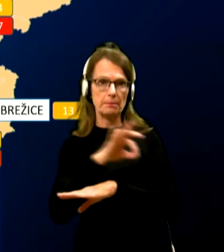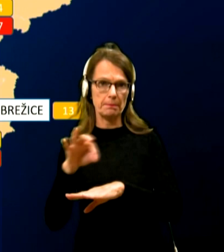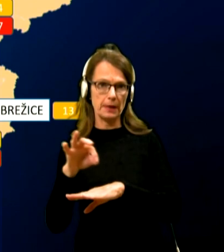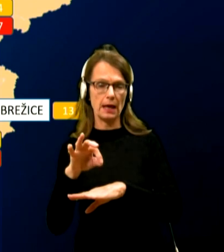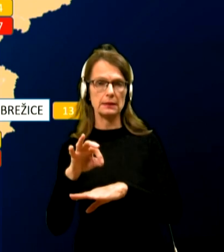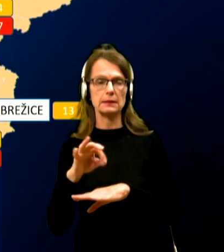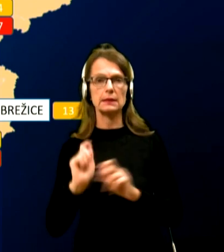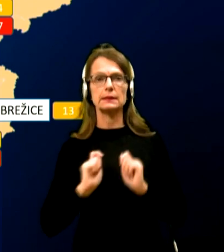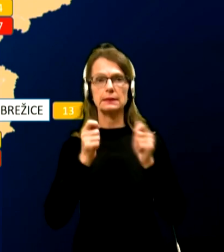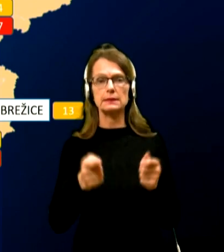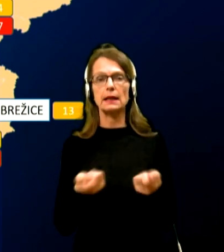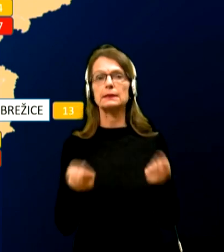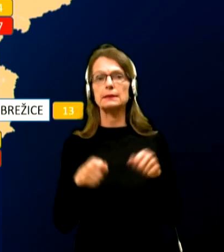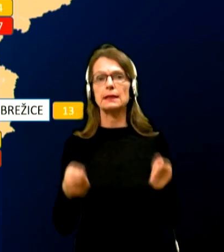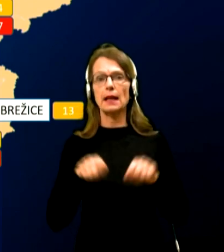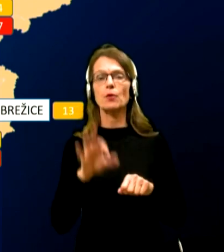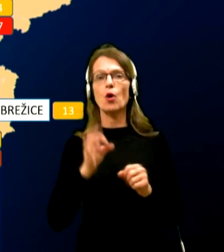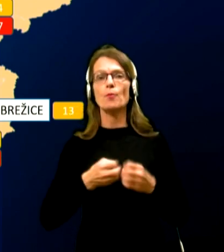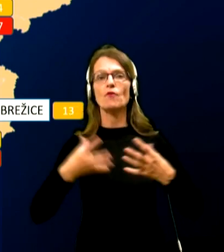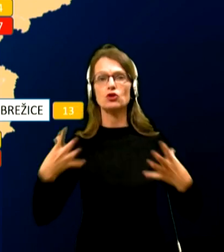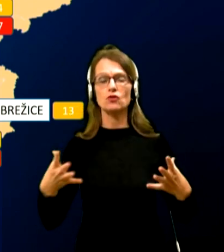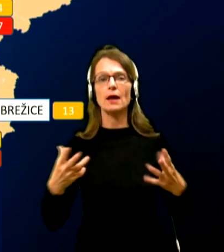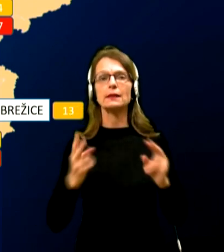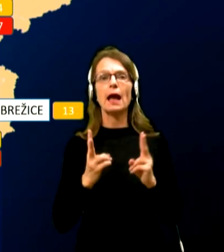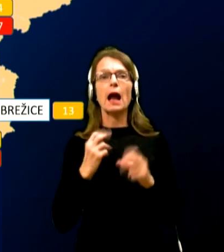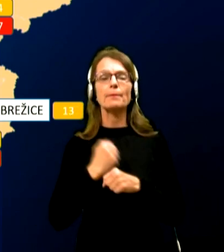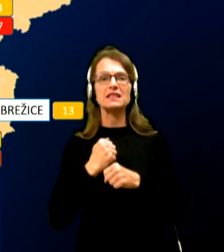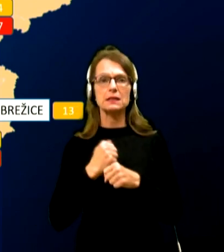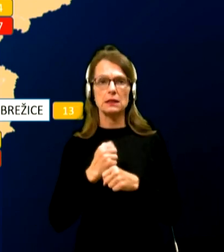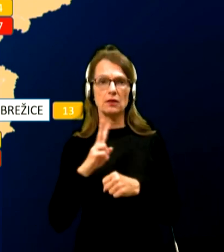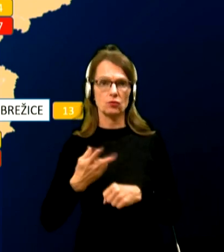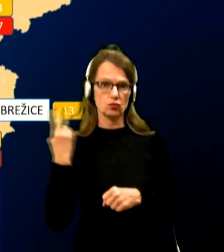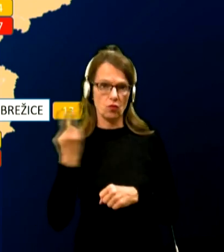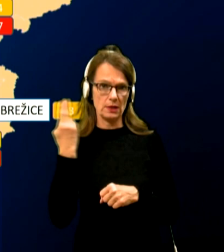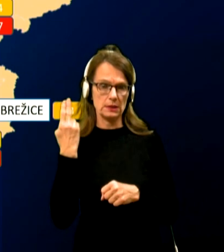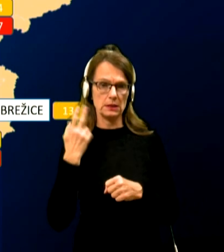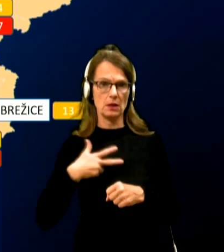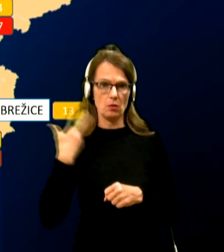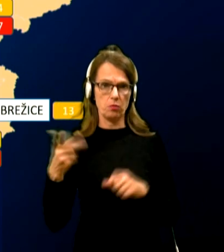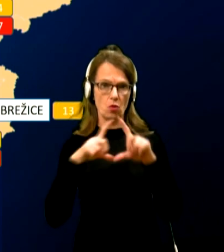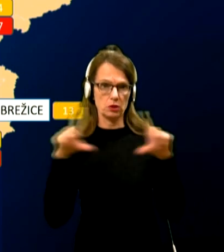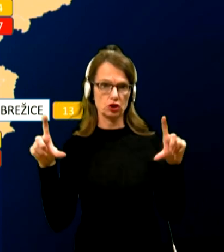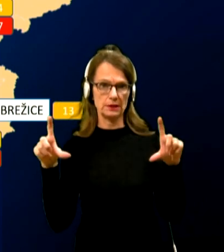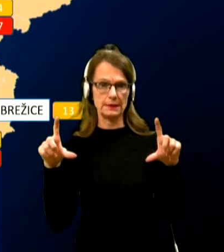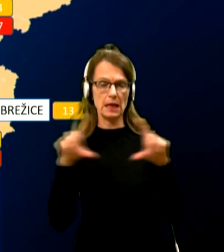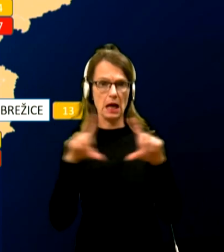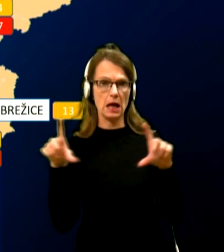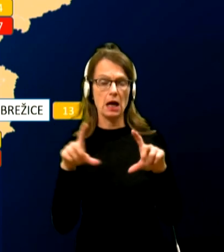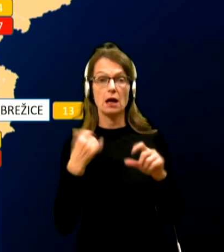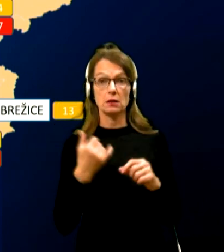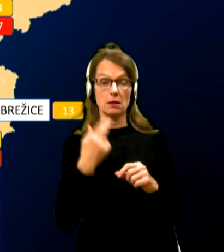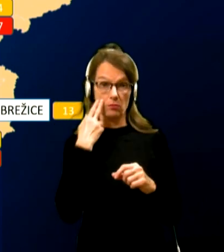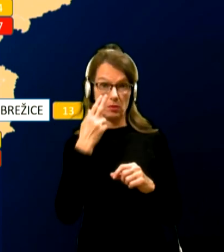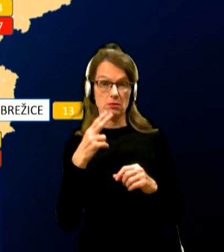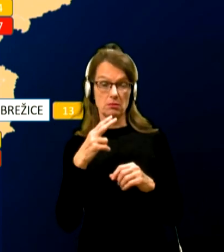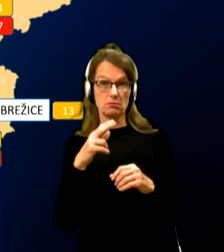izdane tudi sklepe o povečevanju kapacitet v slovenskih bolnišnicah, kajti na povedni modeli govorijo, da